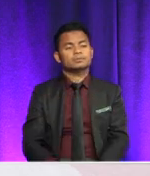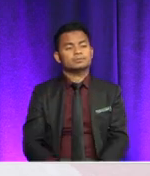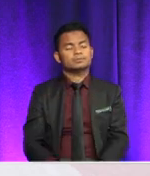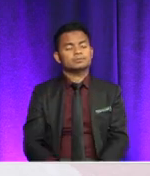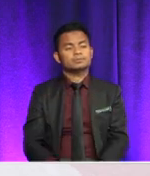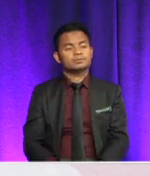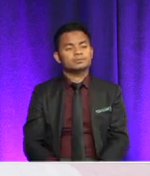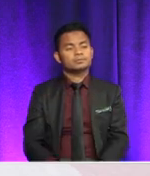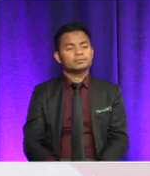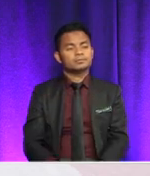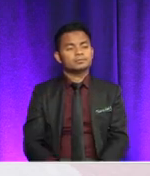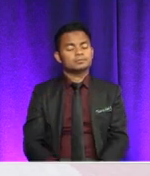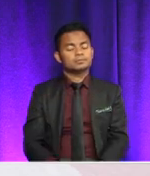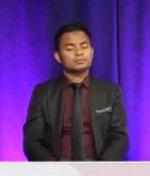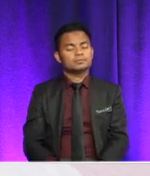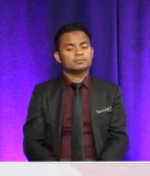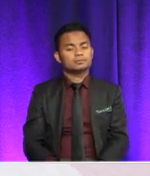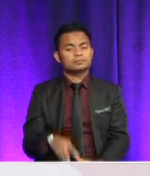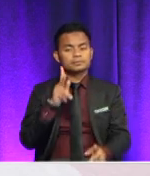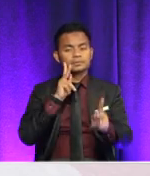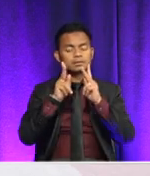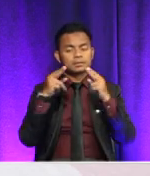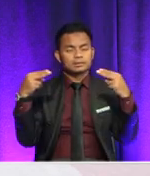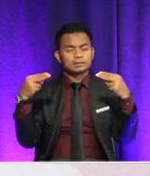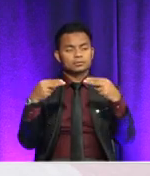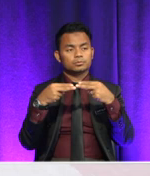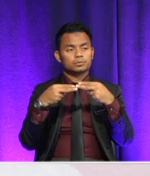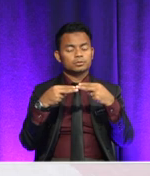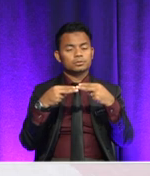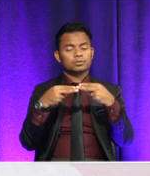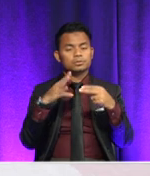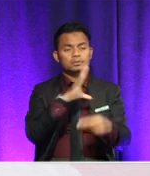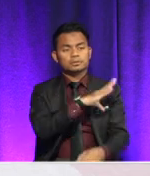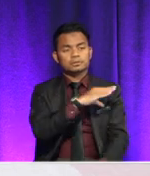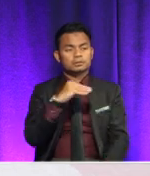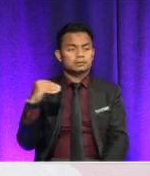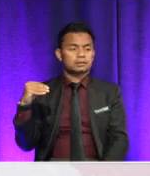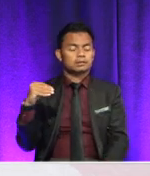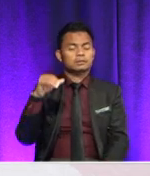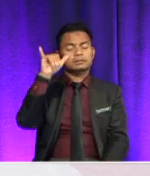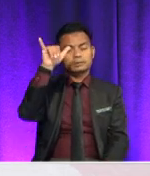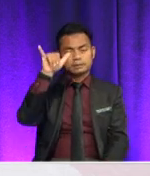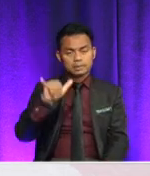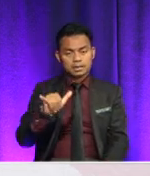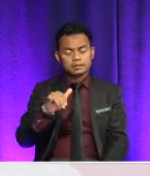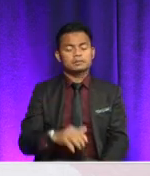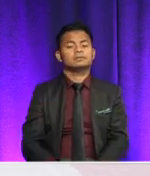manakah dia punya kata hubungnya dan ini gabungan yang ialah rilah